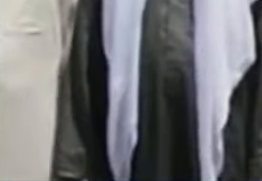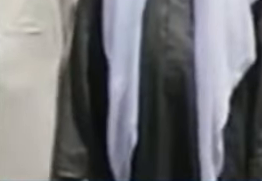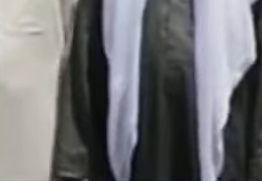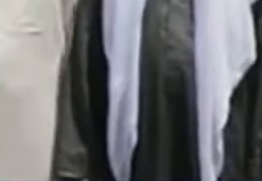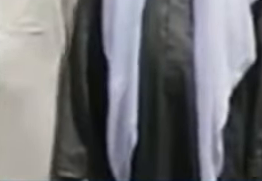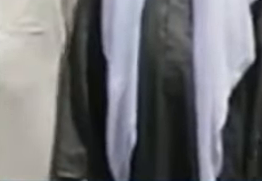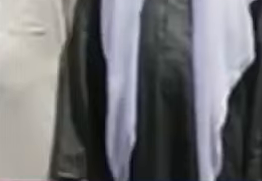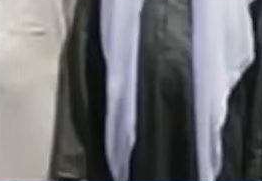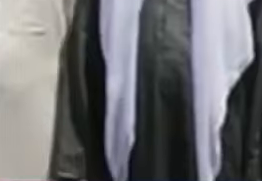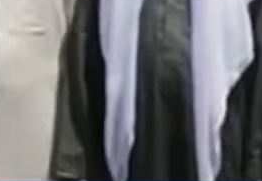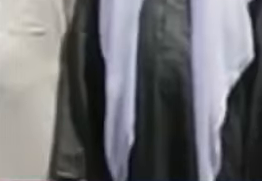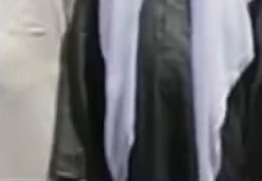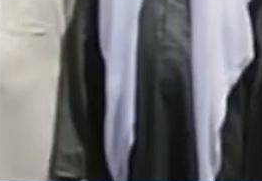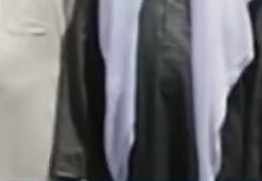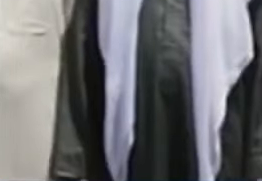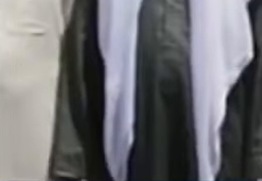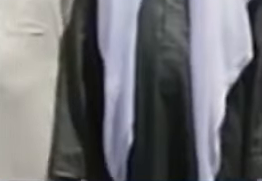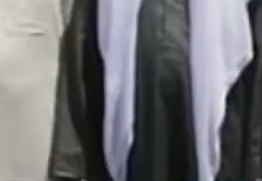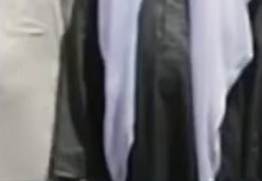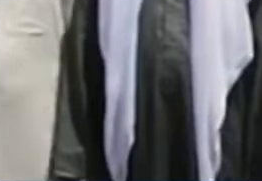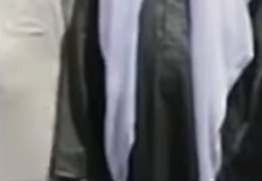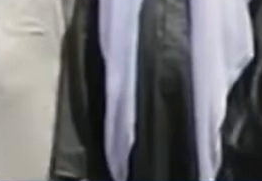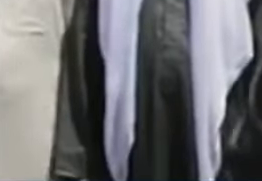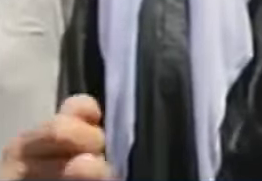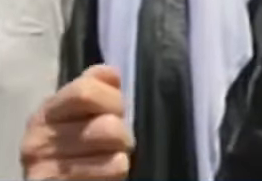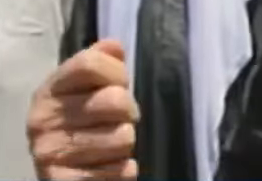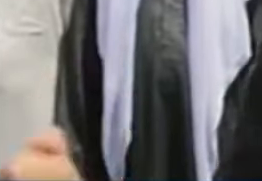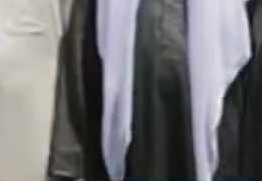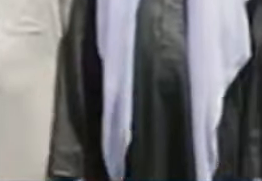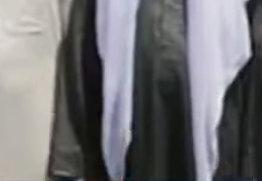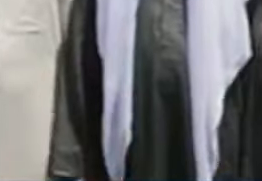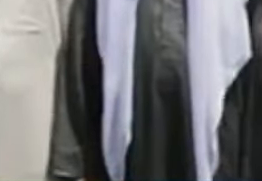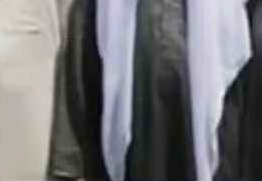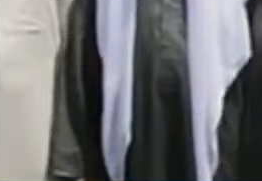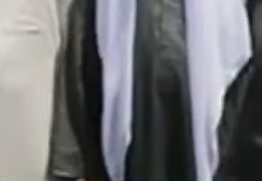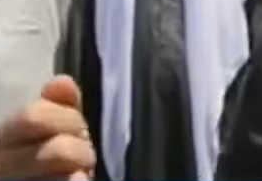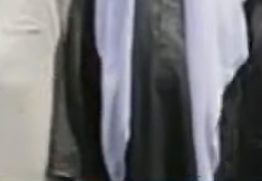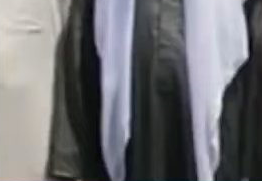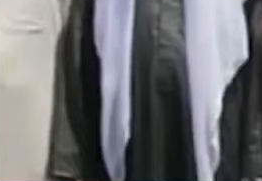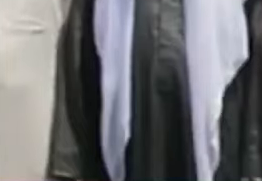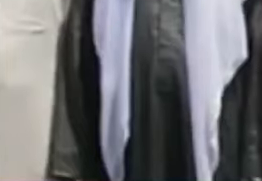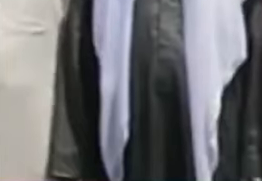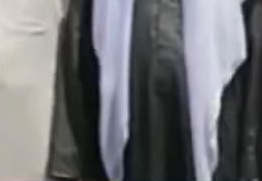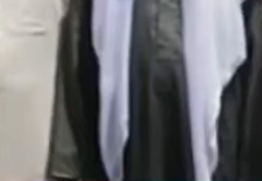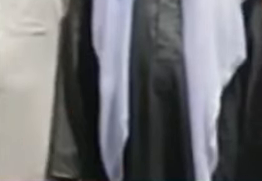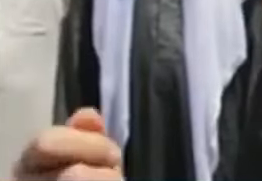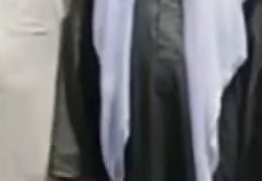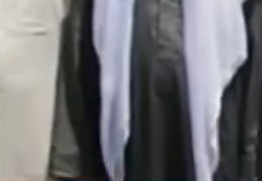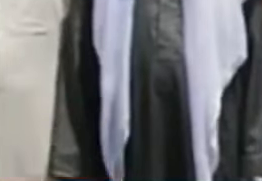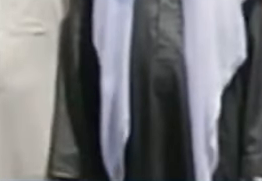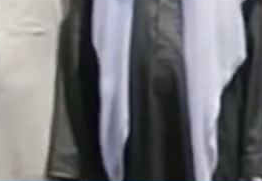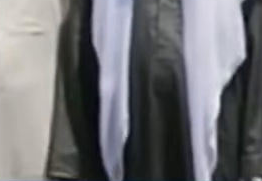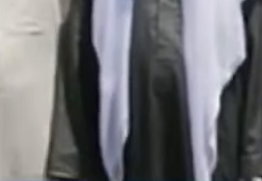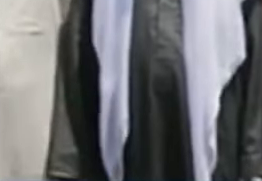وكاترين، كل المناطق دي بتتنمى حاليا ومدفوع فيها مليارات وتعمل فيها تجمعات تنموية وتعمل